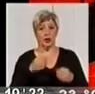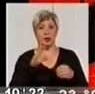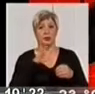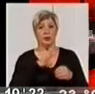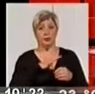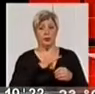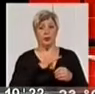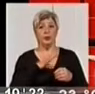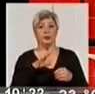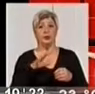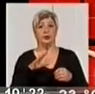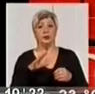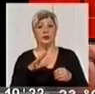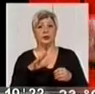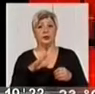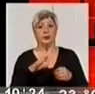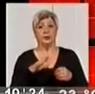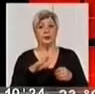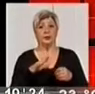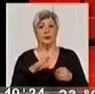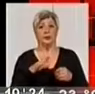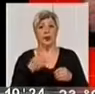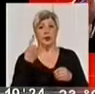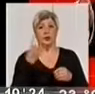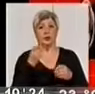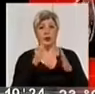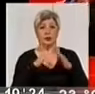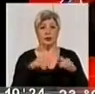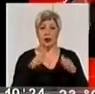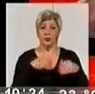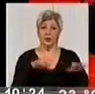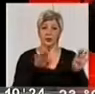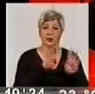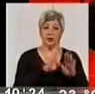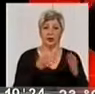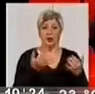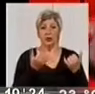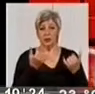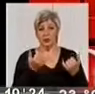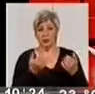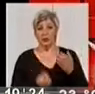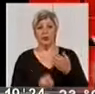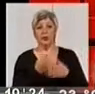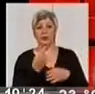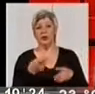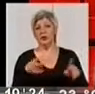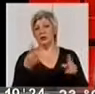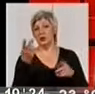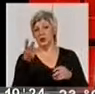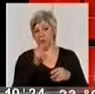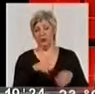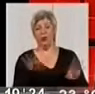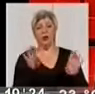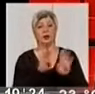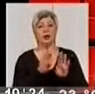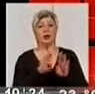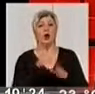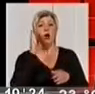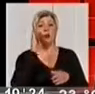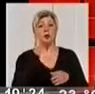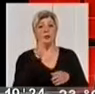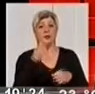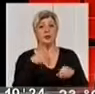через недотримання вимог пожежної безпеки один табір. Сьогодні, виявляється, їх вже два таких. От скажіть, будь ласка, перспективи цих